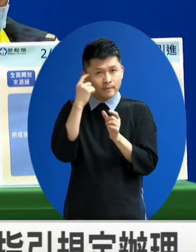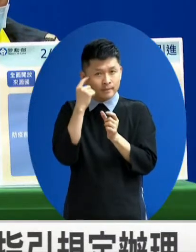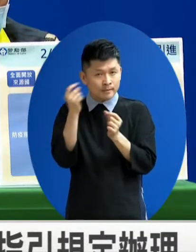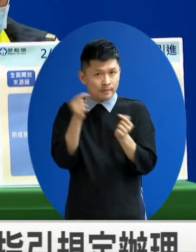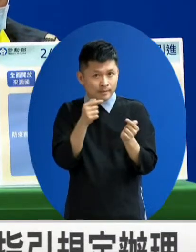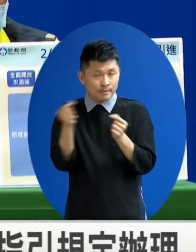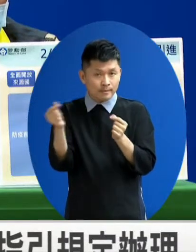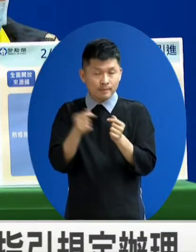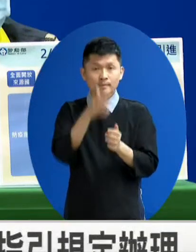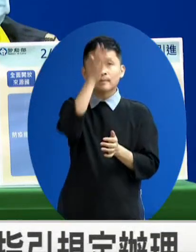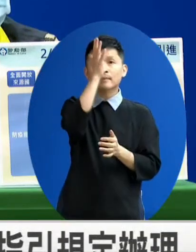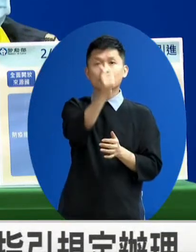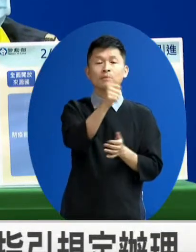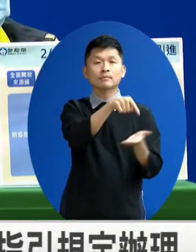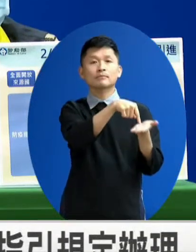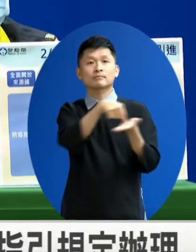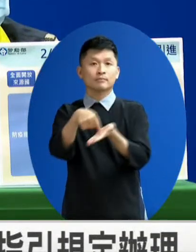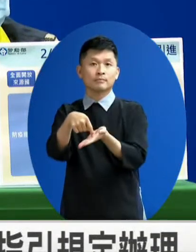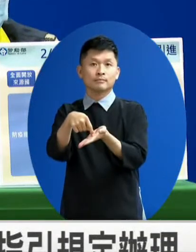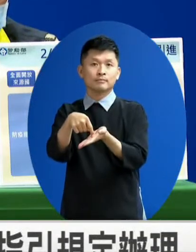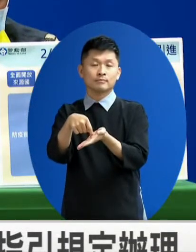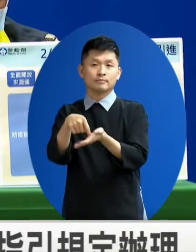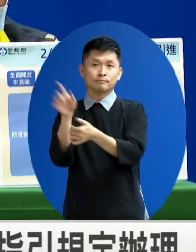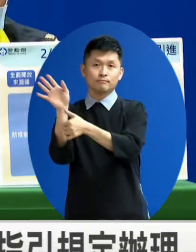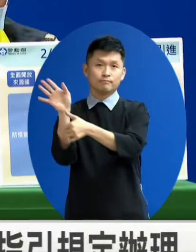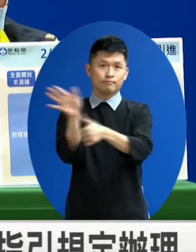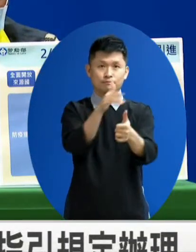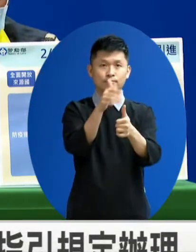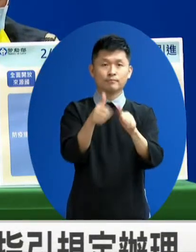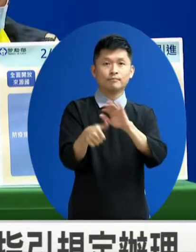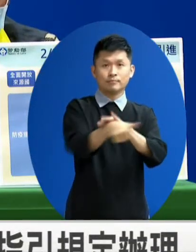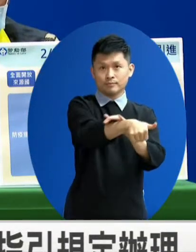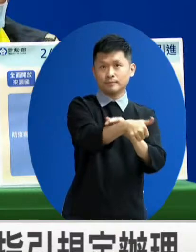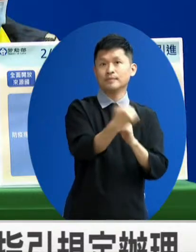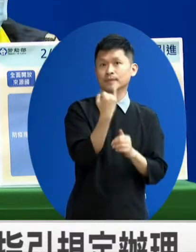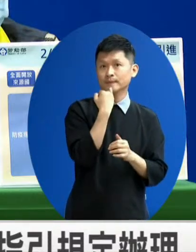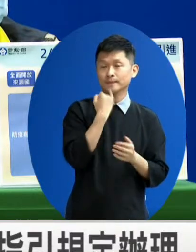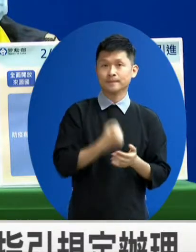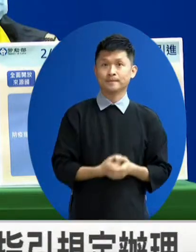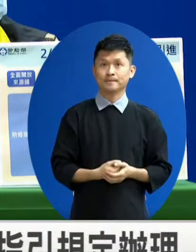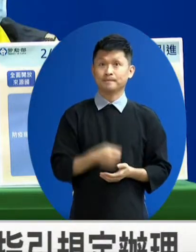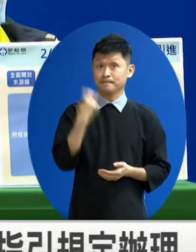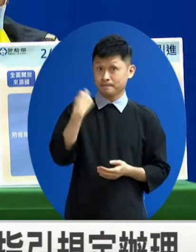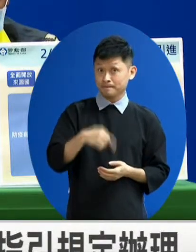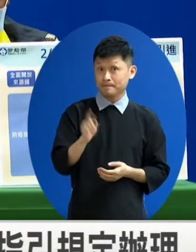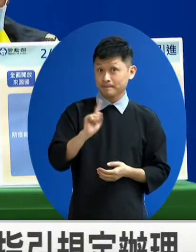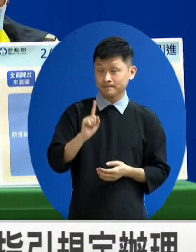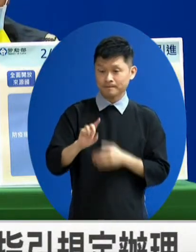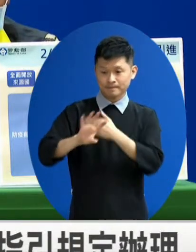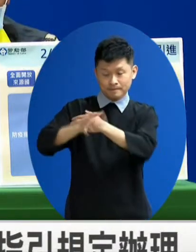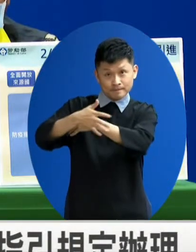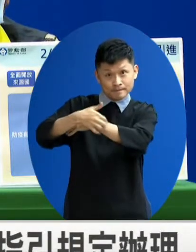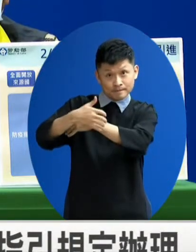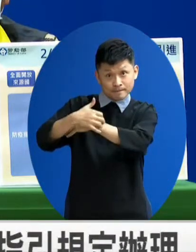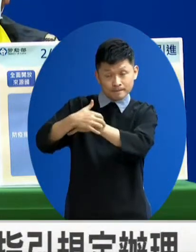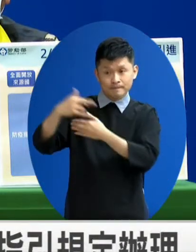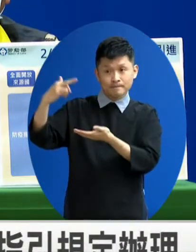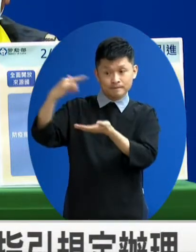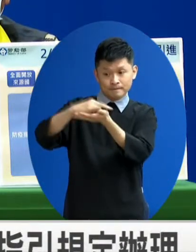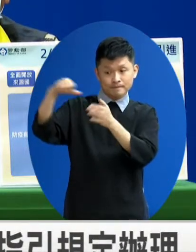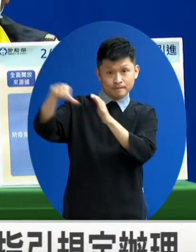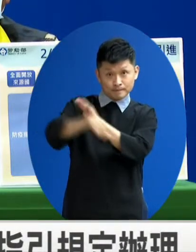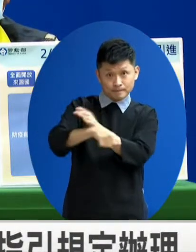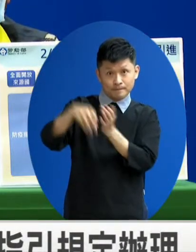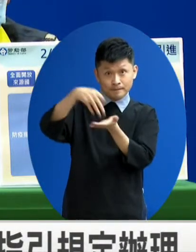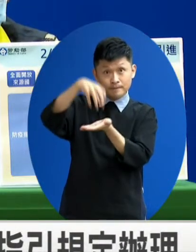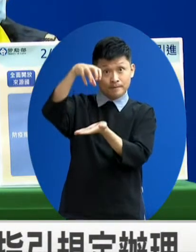主也可以提出申请使用集中检疫床位。那并且为依照移工的入境签证的日